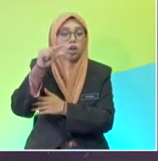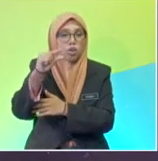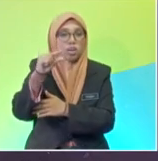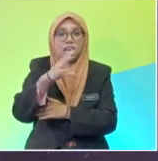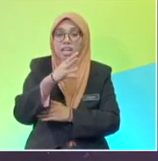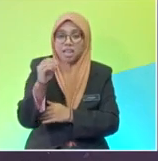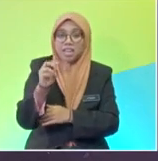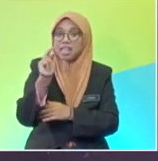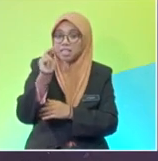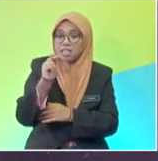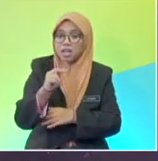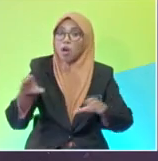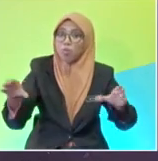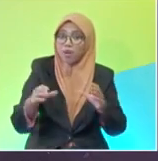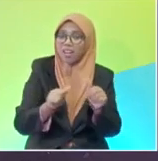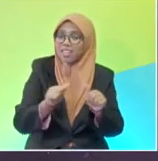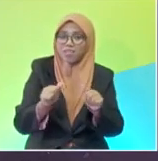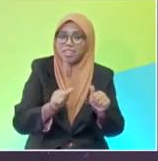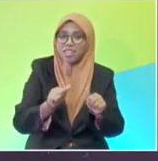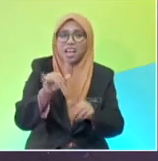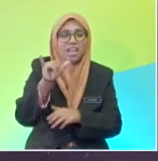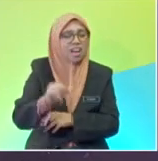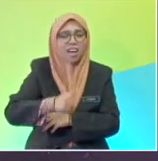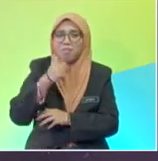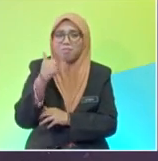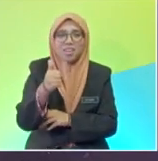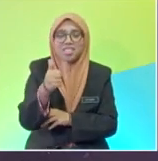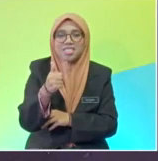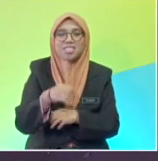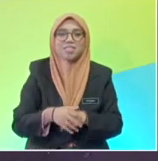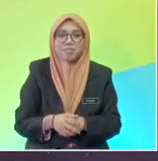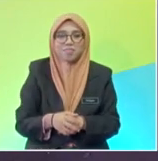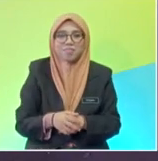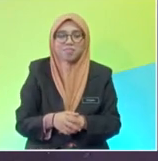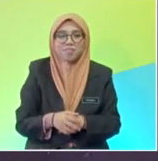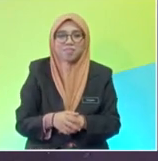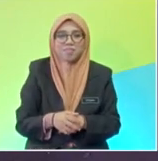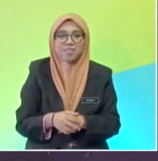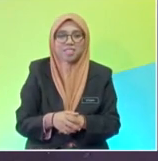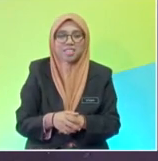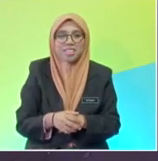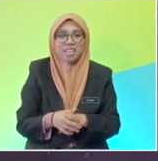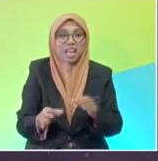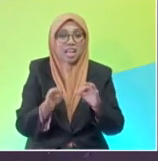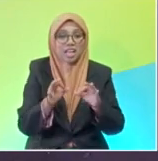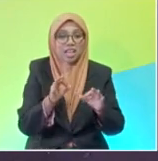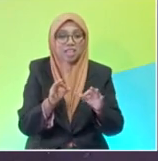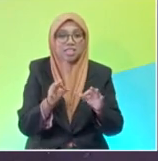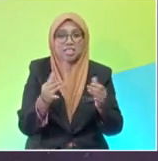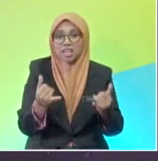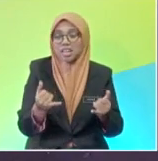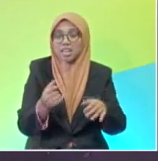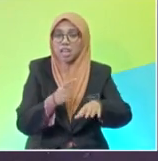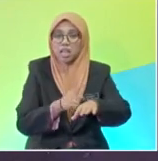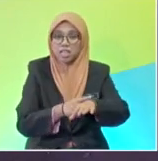yang menarik menggunakan jam analog. Wah, tak sabarnya saya cikgu. Kalau dekat tangan sekarang ni pun